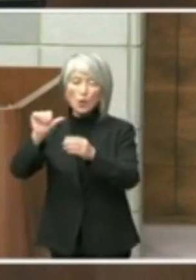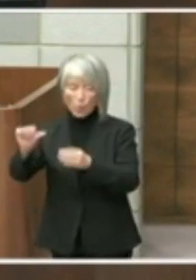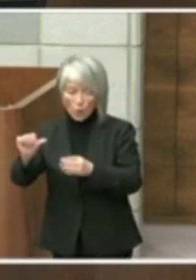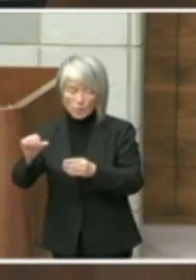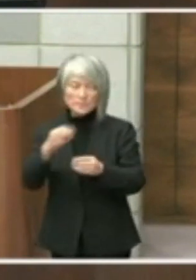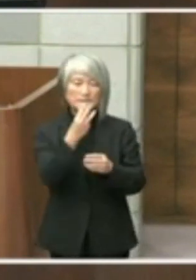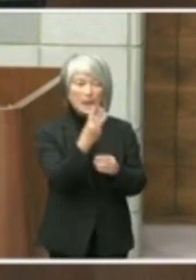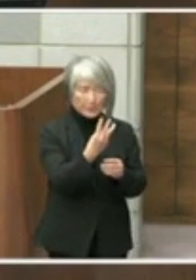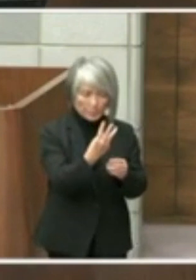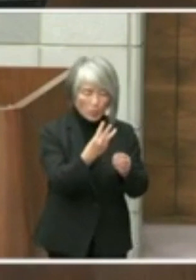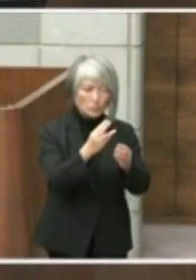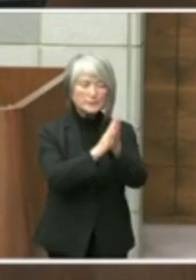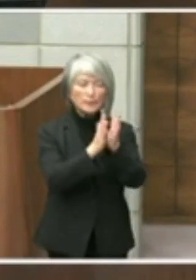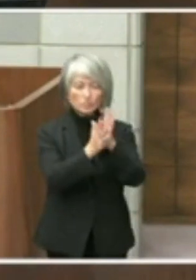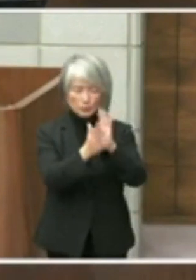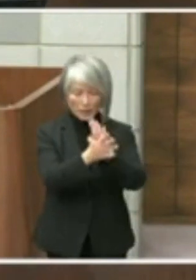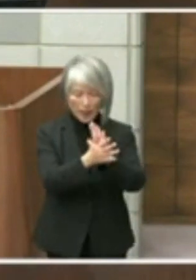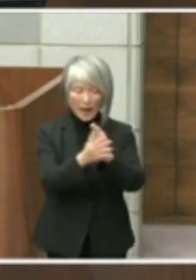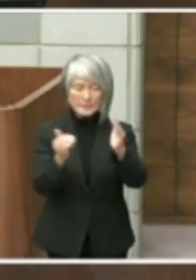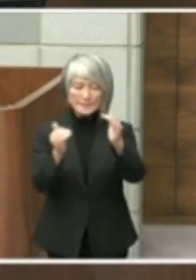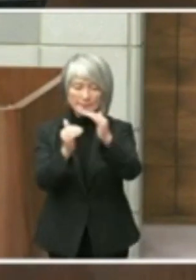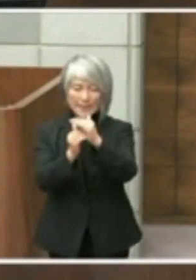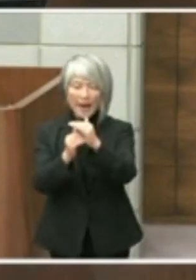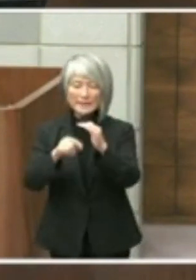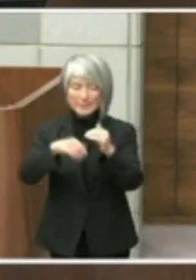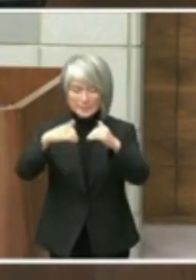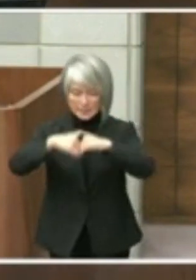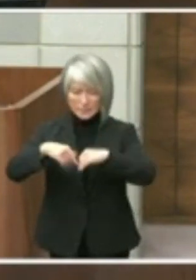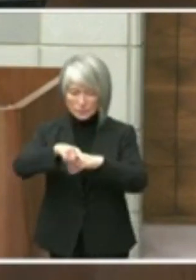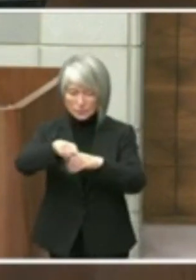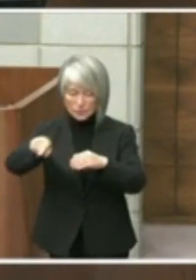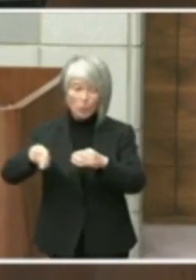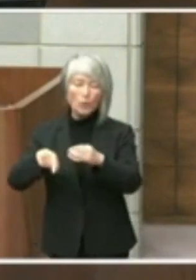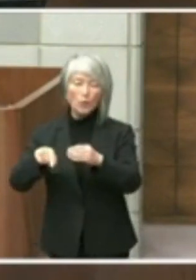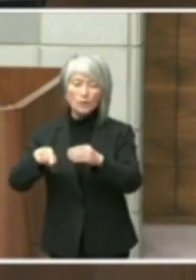苑の桜5本、周辺のため池で